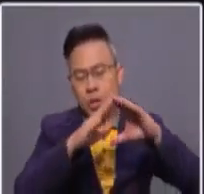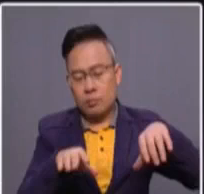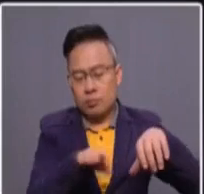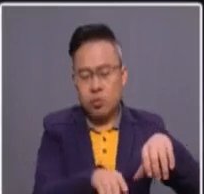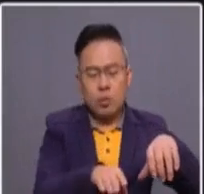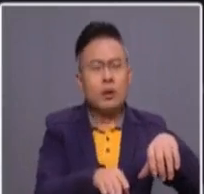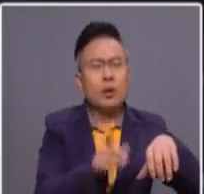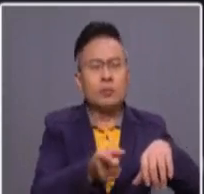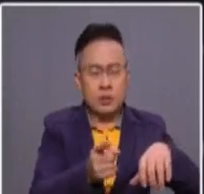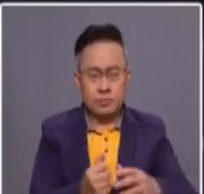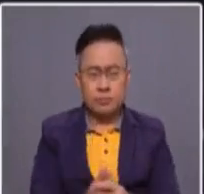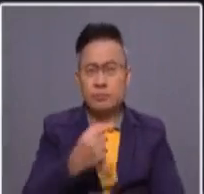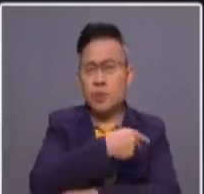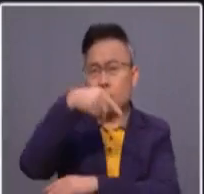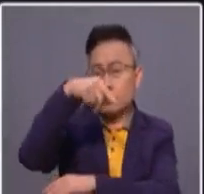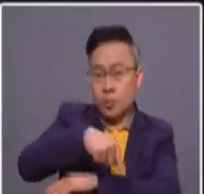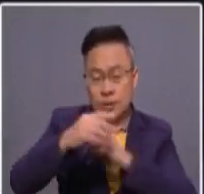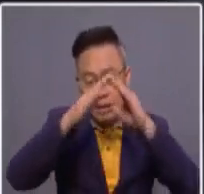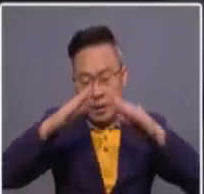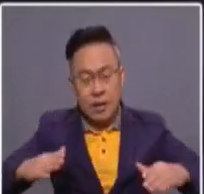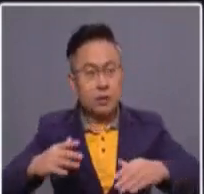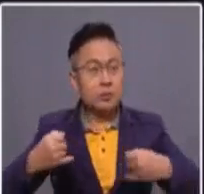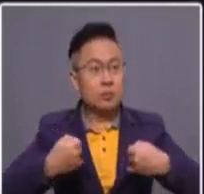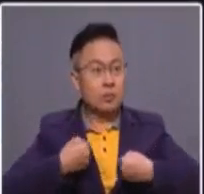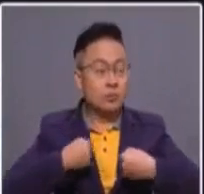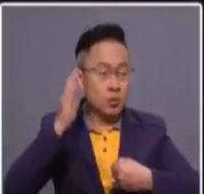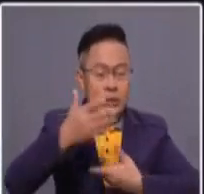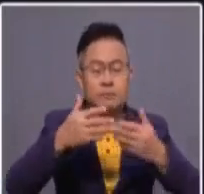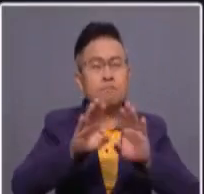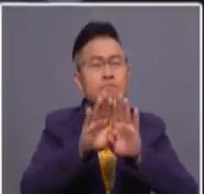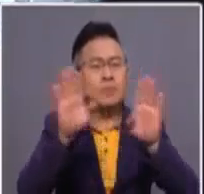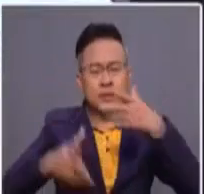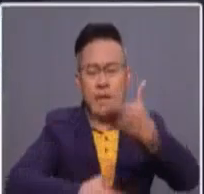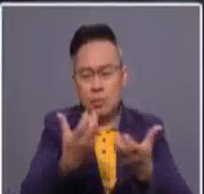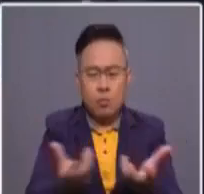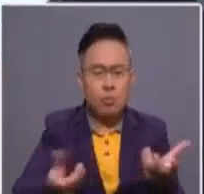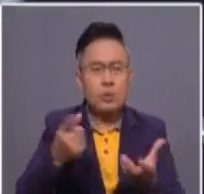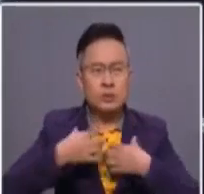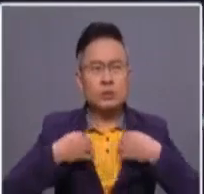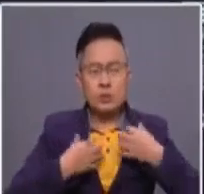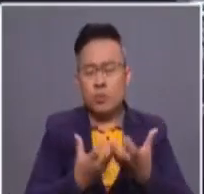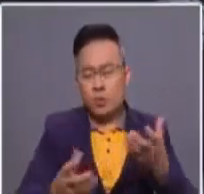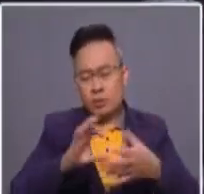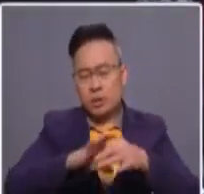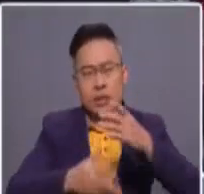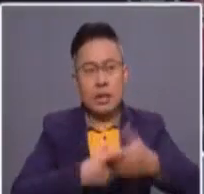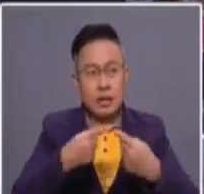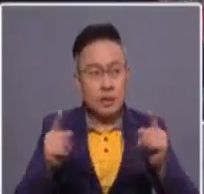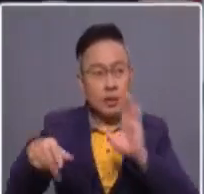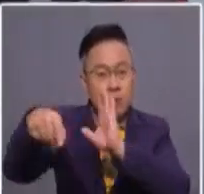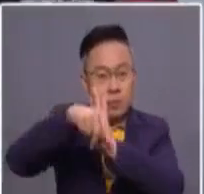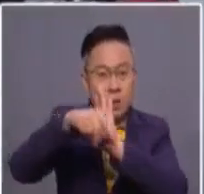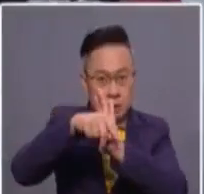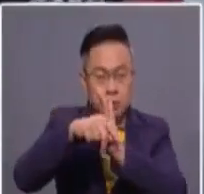อร์ตเนี่ยยังเปิดกิจการขายเสื้อผ้าอุปกรณ์กีฬาตามปกติแต่เมื่อวันพฤหัสคือเมื่อวานนี้ปิดร้าน1วัน